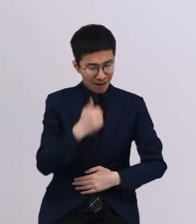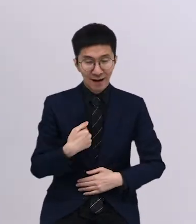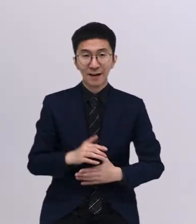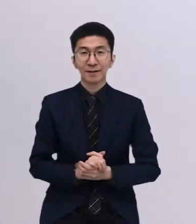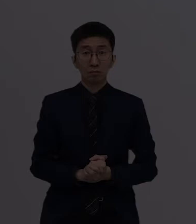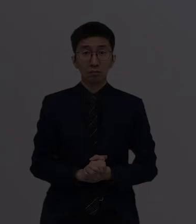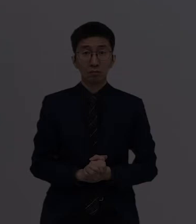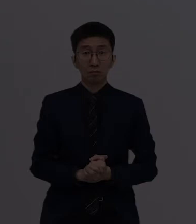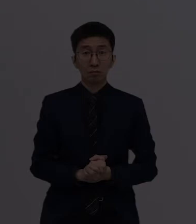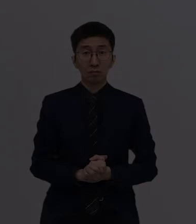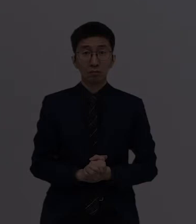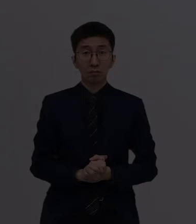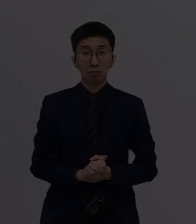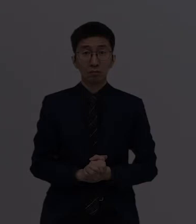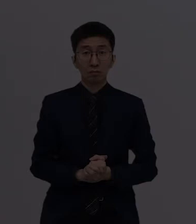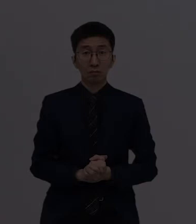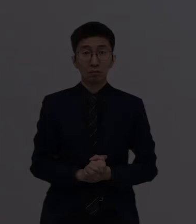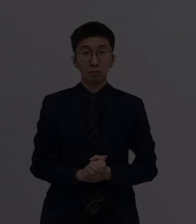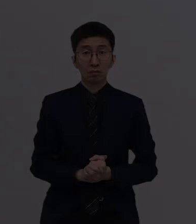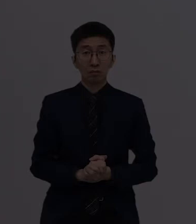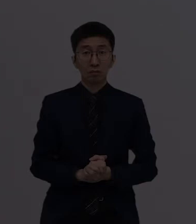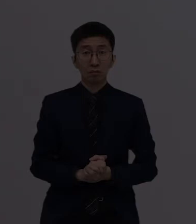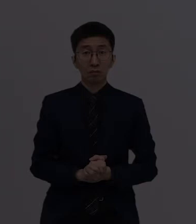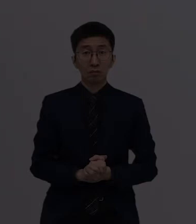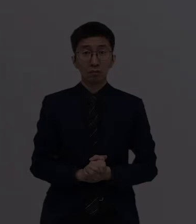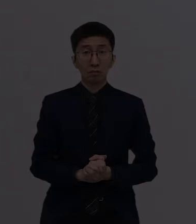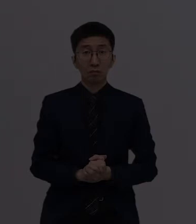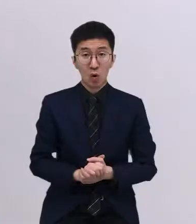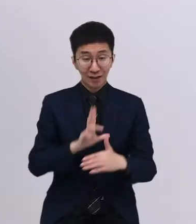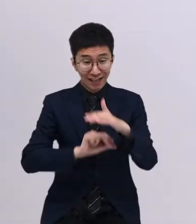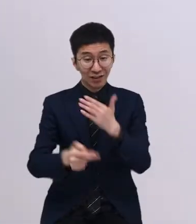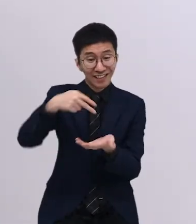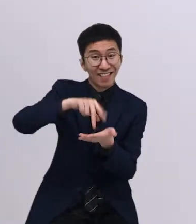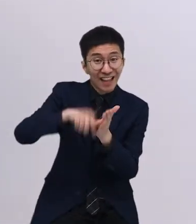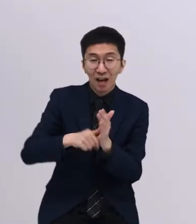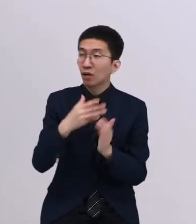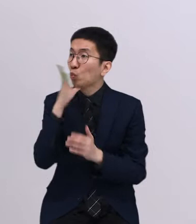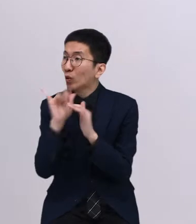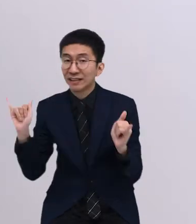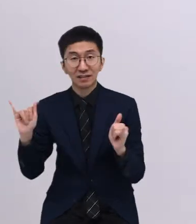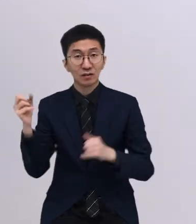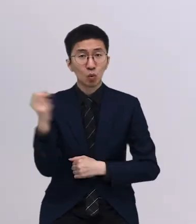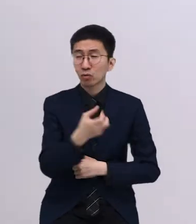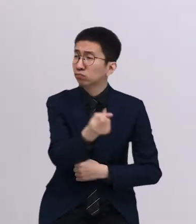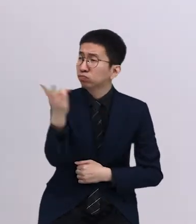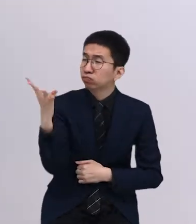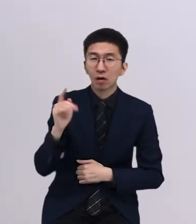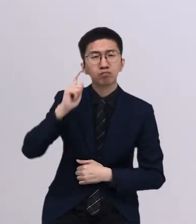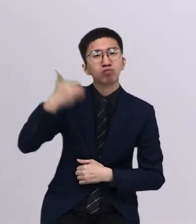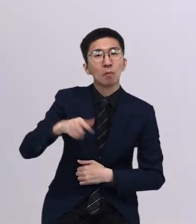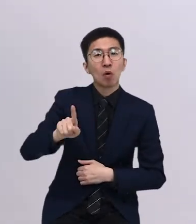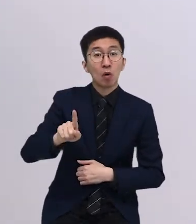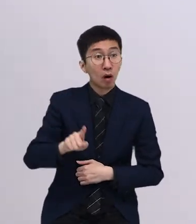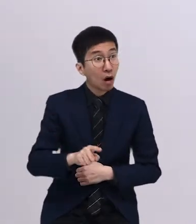많이 들었어요. 이런 질문 안 했으면 좋겠다 하는 것이 있다면? 대뜸 이제 지하철 타다가 어르신분이나 이런